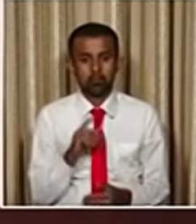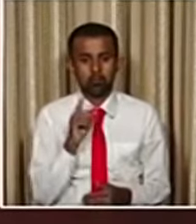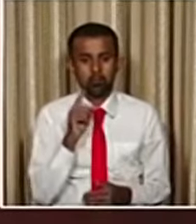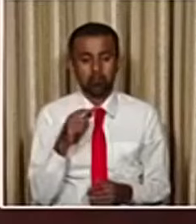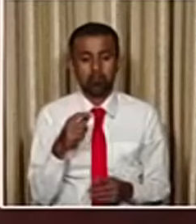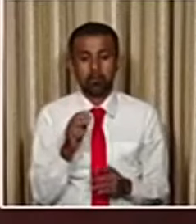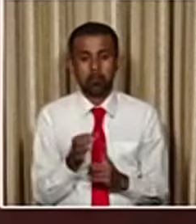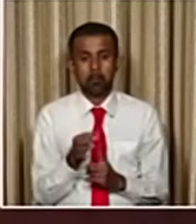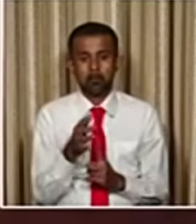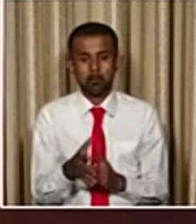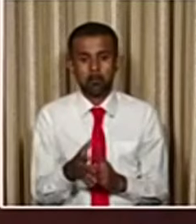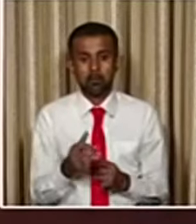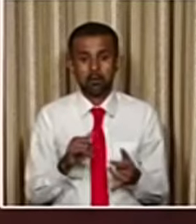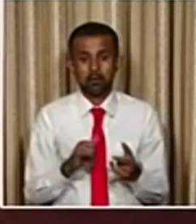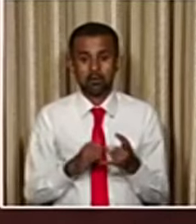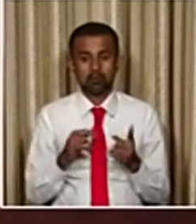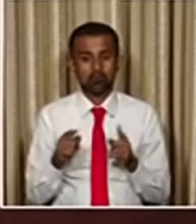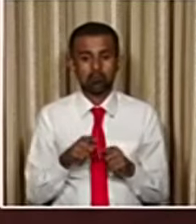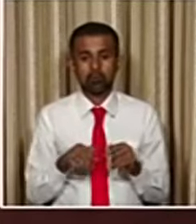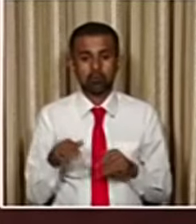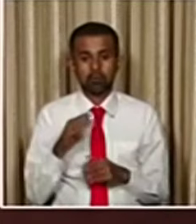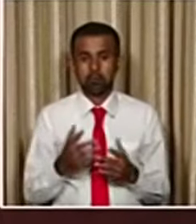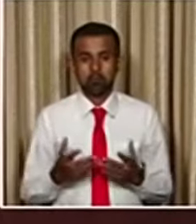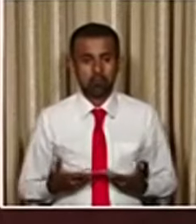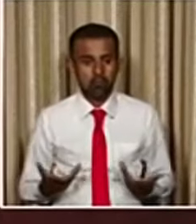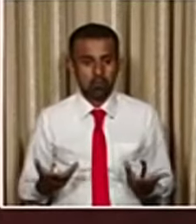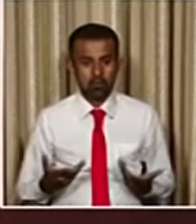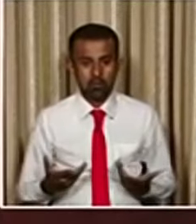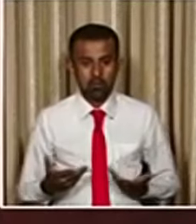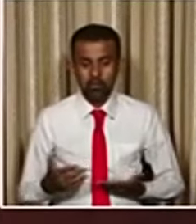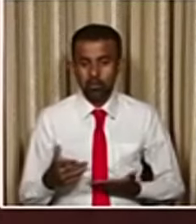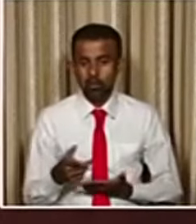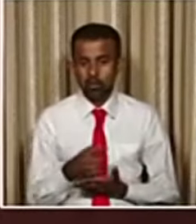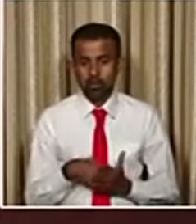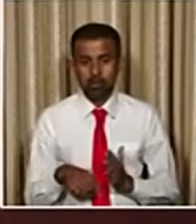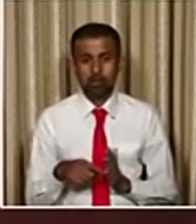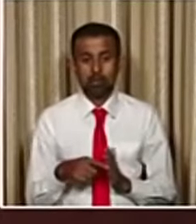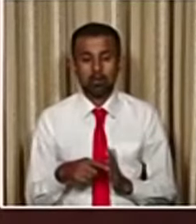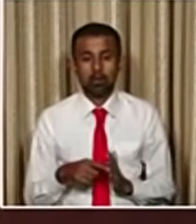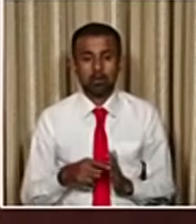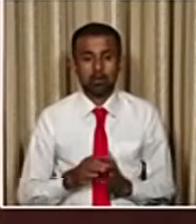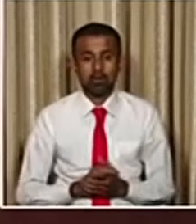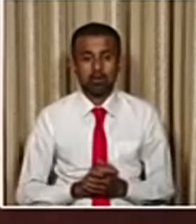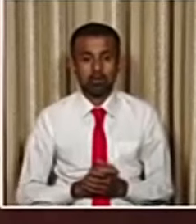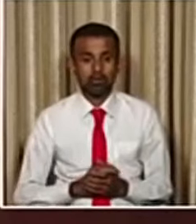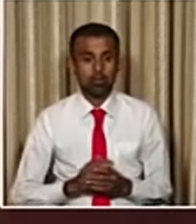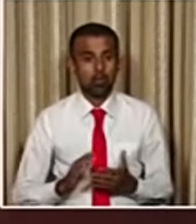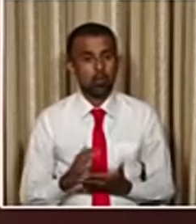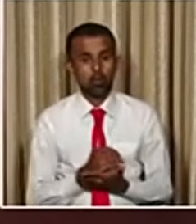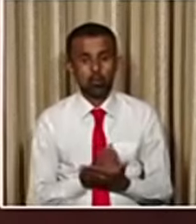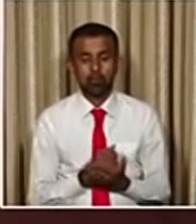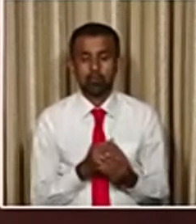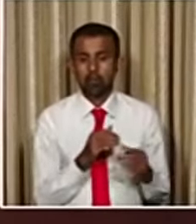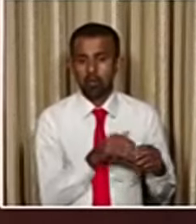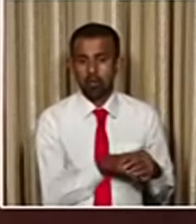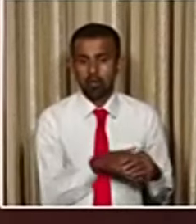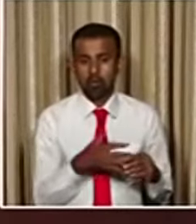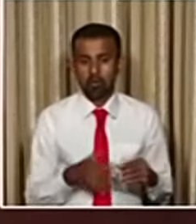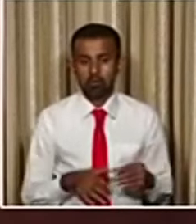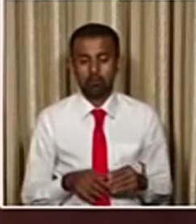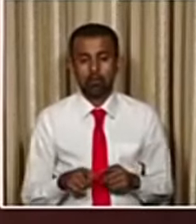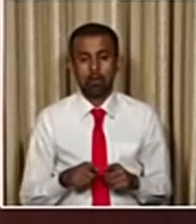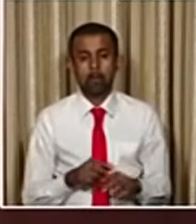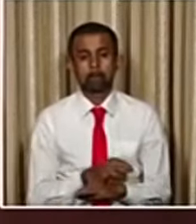බලන්නේ. මොකද කෙත්තාරම් ක්‍රීඩාංගනේ සුගතදාසට අරගන්න බෑ කවදාවත් ආයෙත් පාරක්. ඒක සම්පූර්ණ ශ්‍රී ලංකා ක්‍රිකට් හයි පර්ෆෝමන්ස් සෙන්ටර් එක ඔක්කොම තියෙන එක ඇතුලේ. ඒ අපි